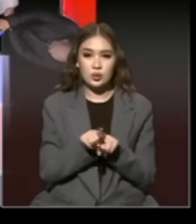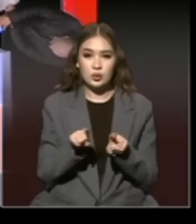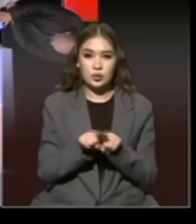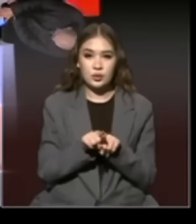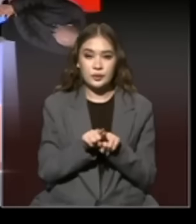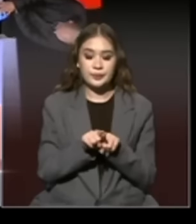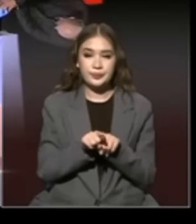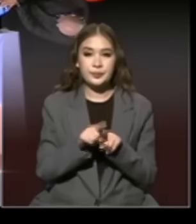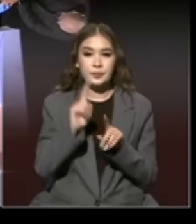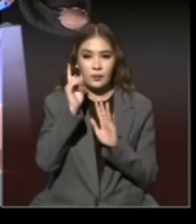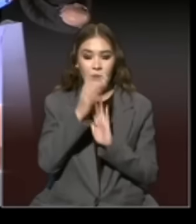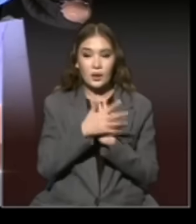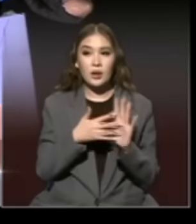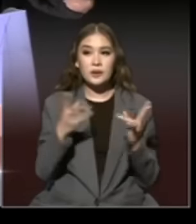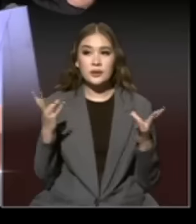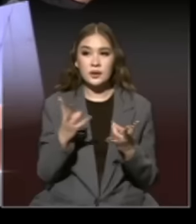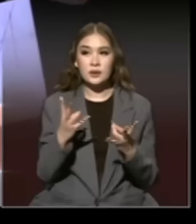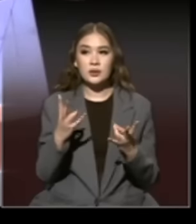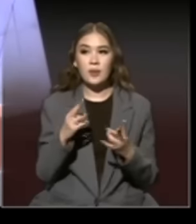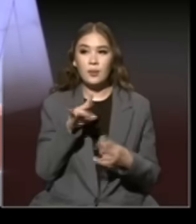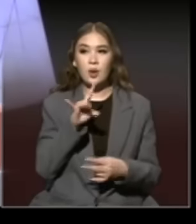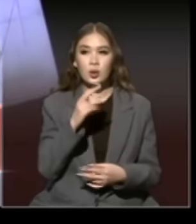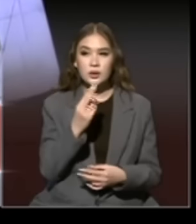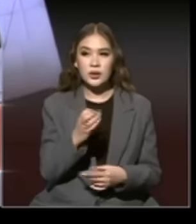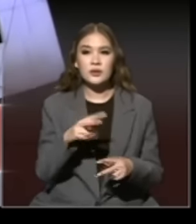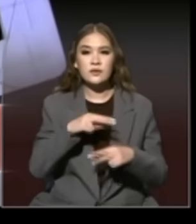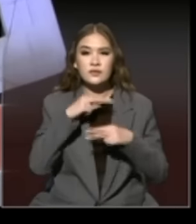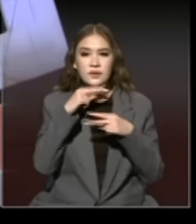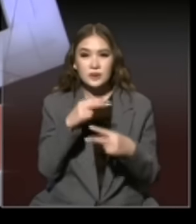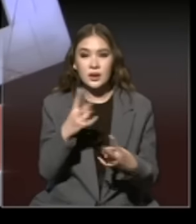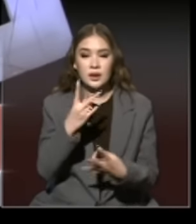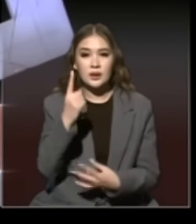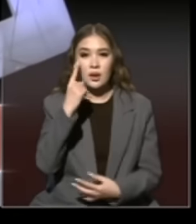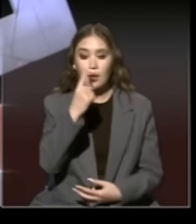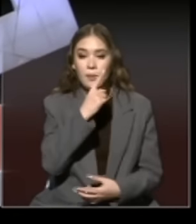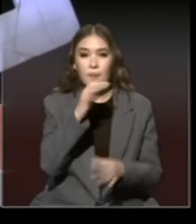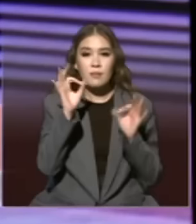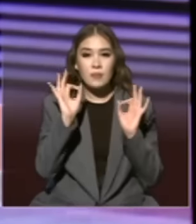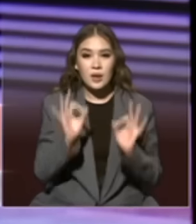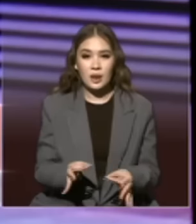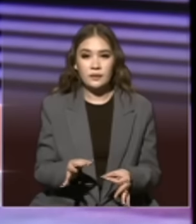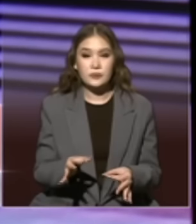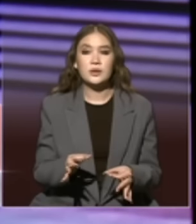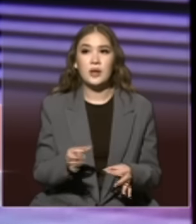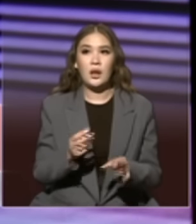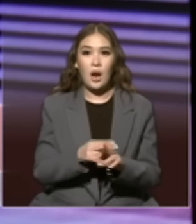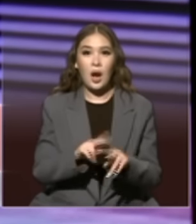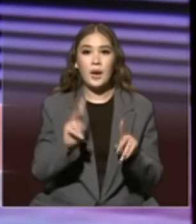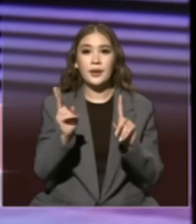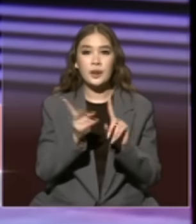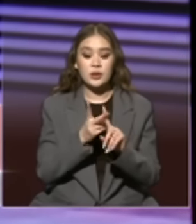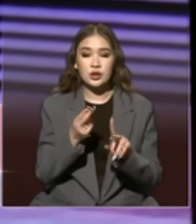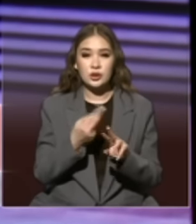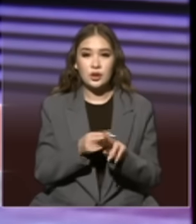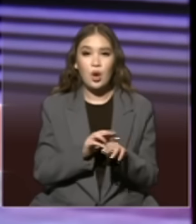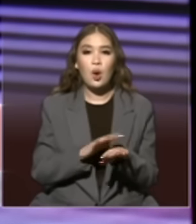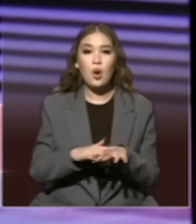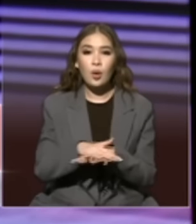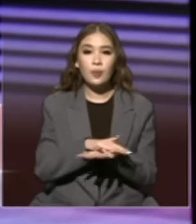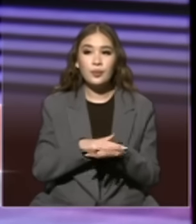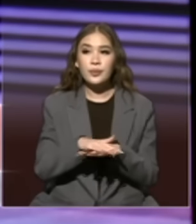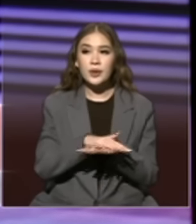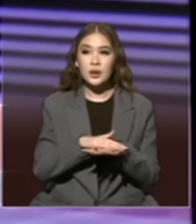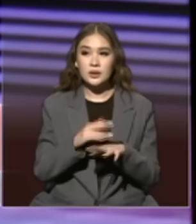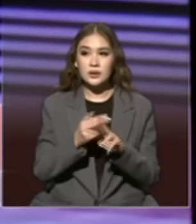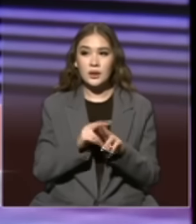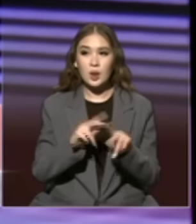Әрине. Сондықтан да бұл сот процесіне кәдімгідей бір саналы көзқараспен қарау керек. Екіншіден мен бұл жерде қоғамдық құқықтық сананы бір